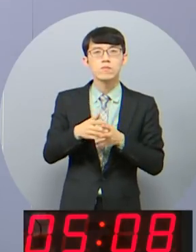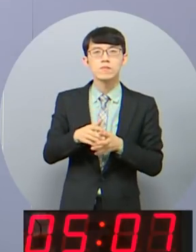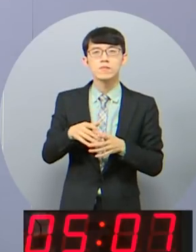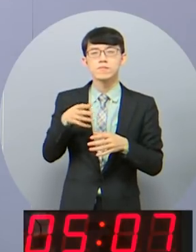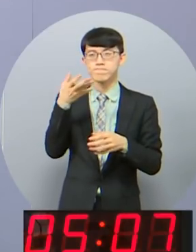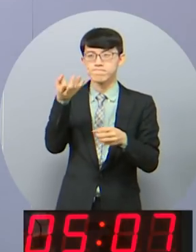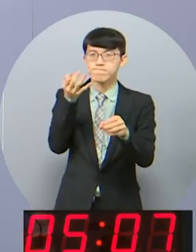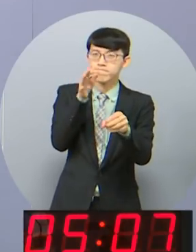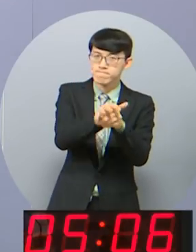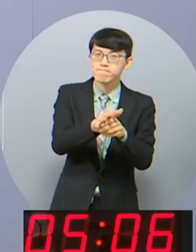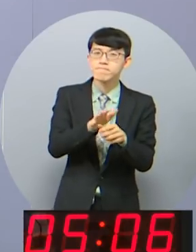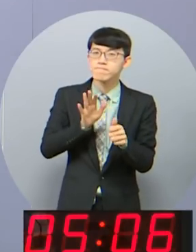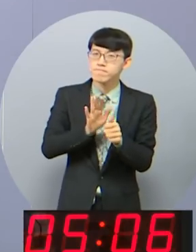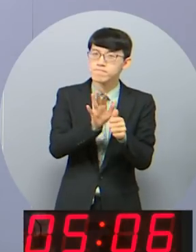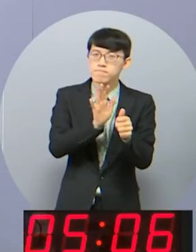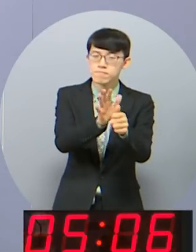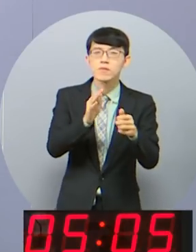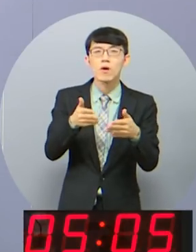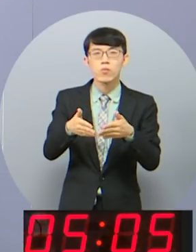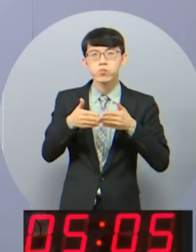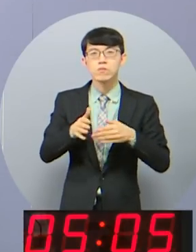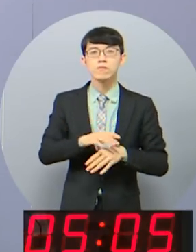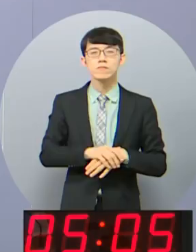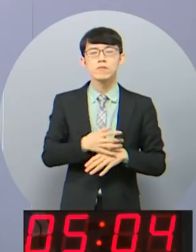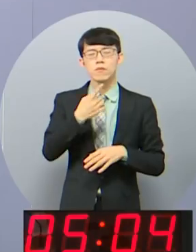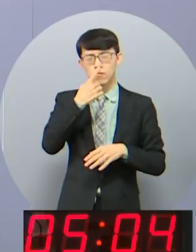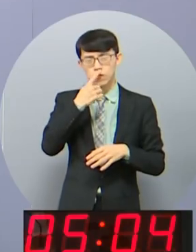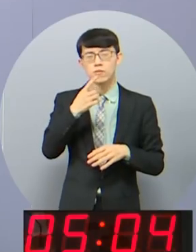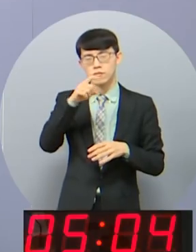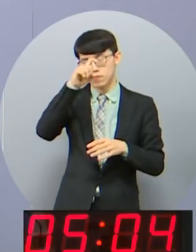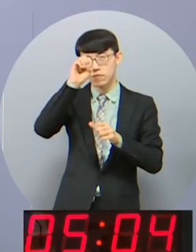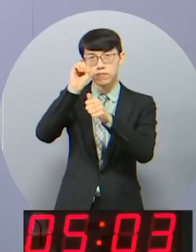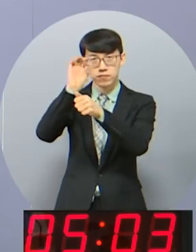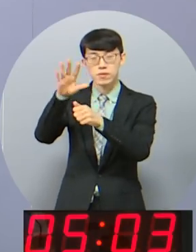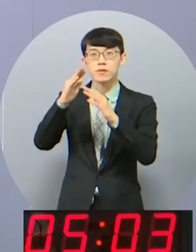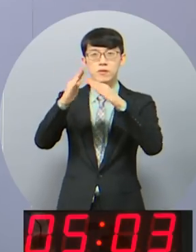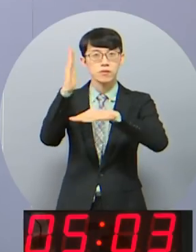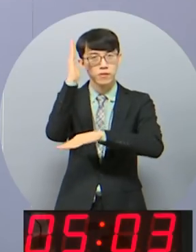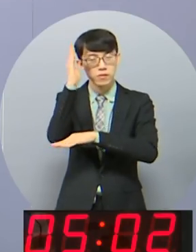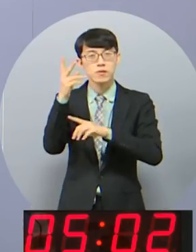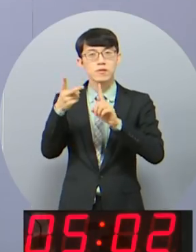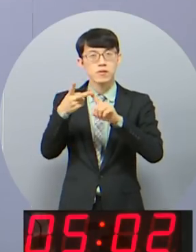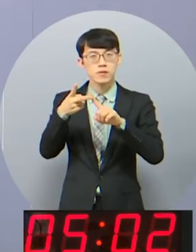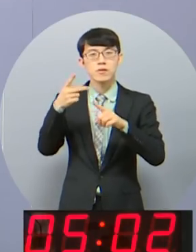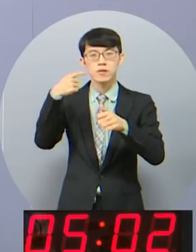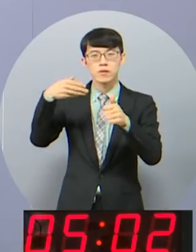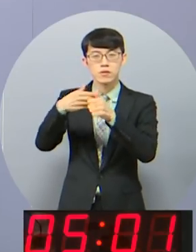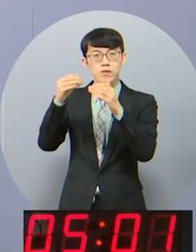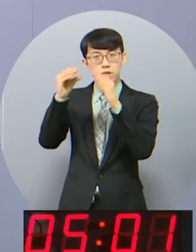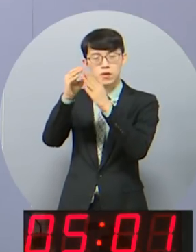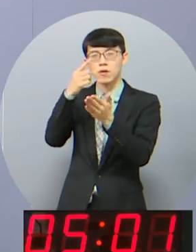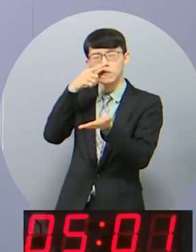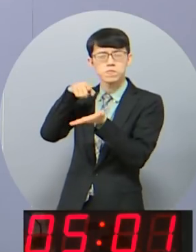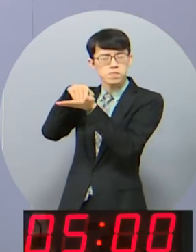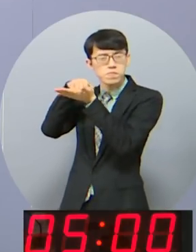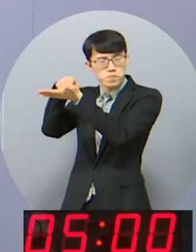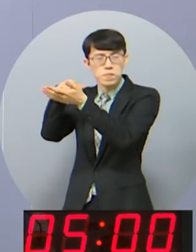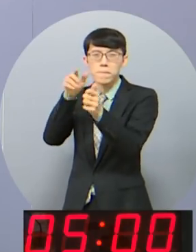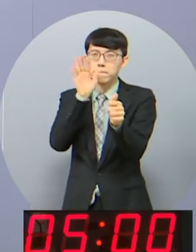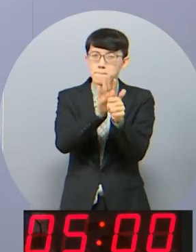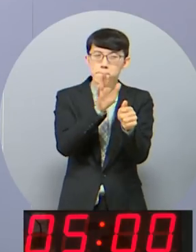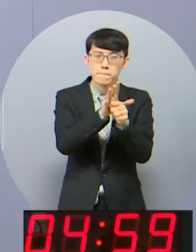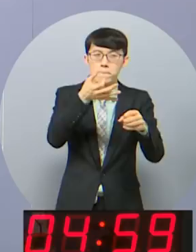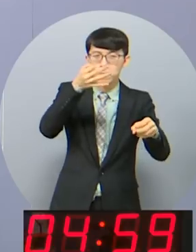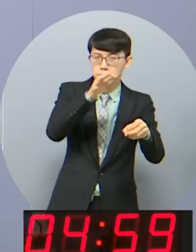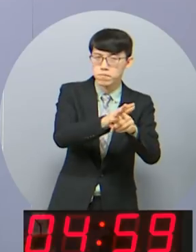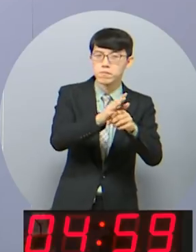有，所以我伫个遮，甲咱市政府教育局来争取，互咱遮补助搁较好个。啊，无你